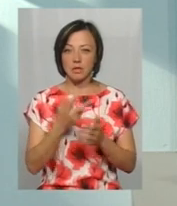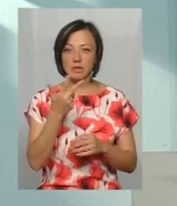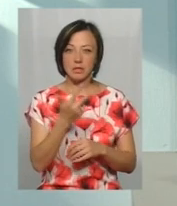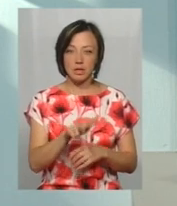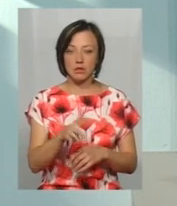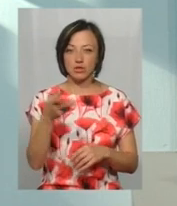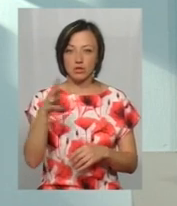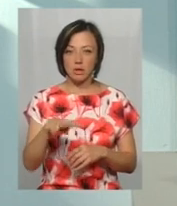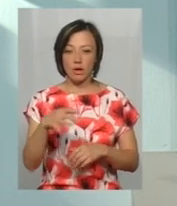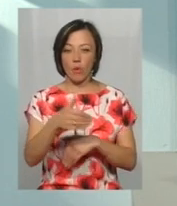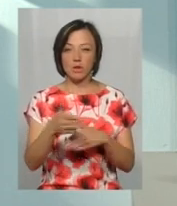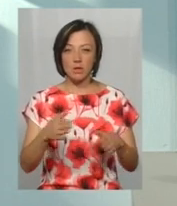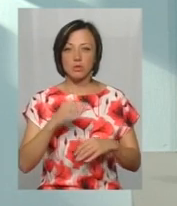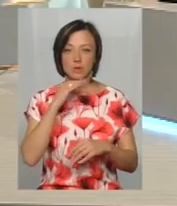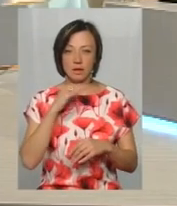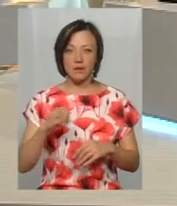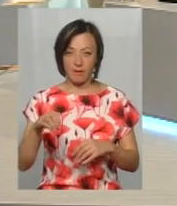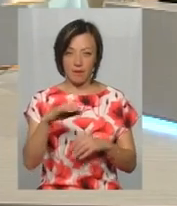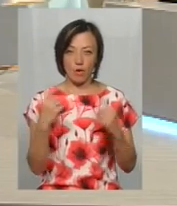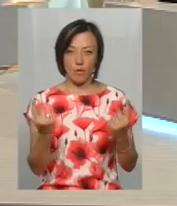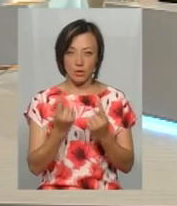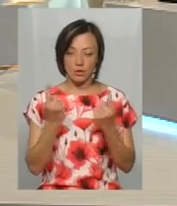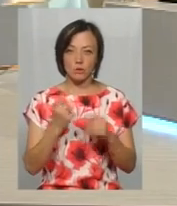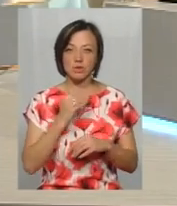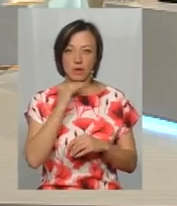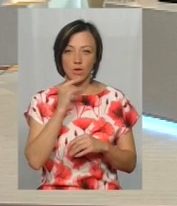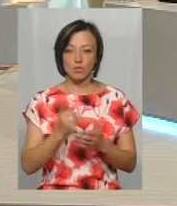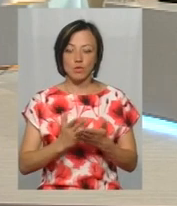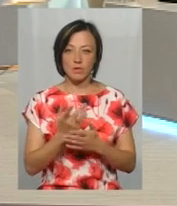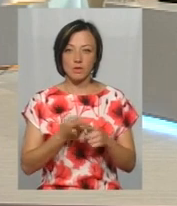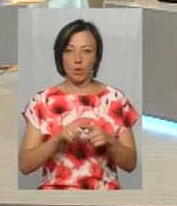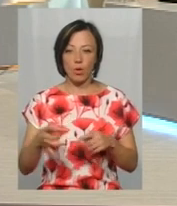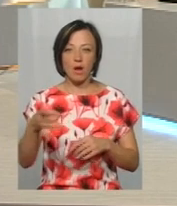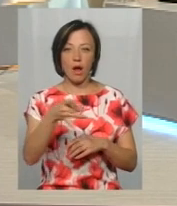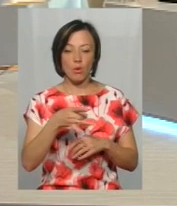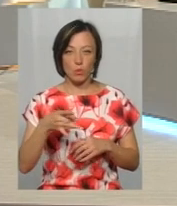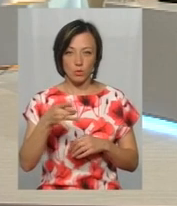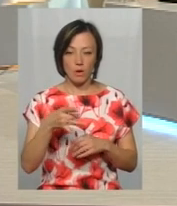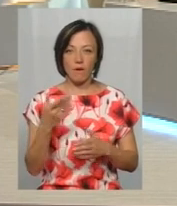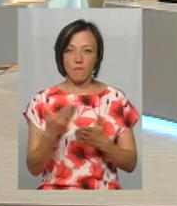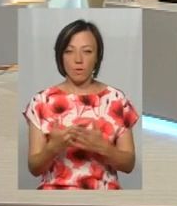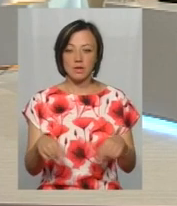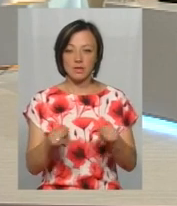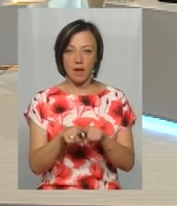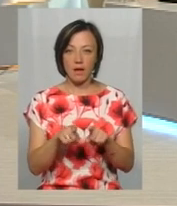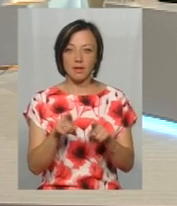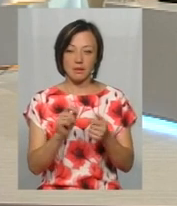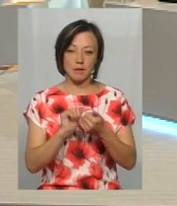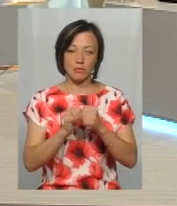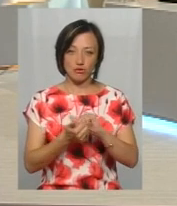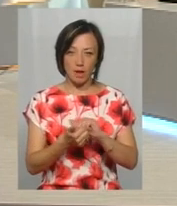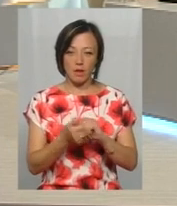3-4 контейнери достатньо, євро, звичайних євриків, достатньо для обслуговування цього району. От ми так і заміщали.